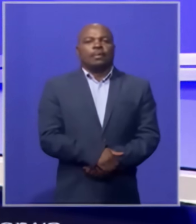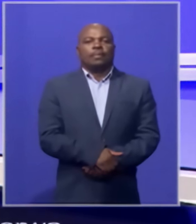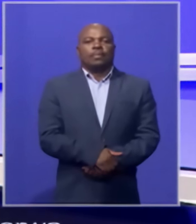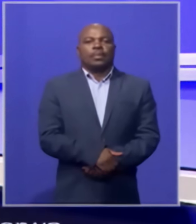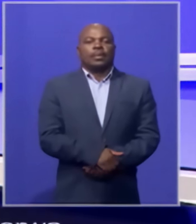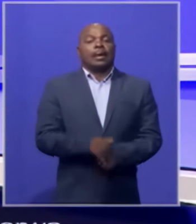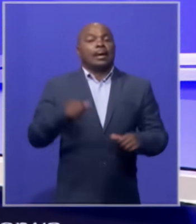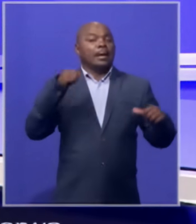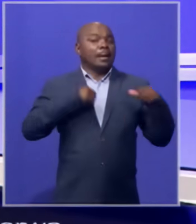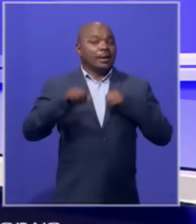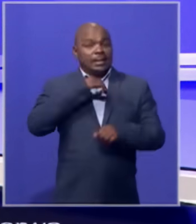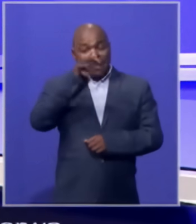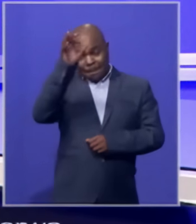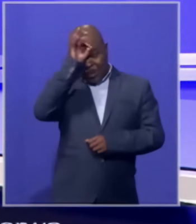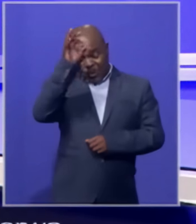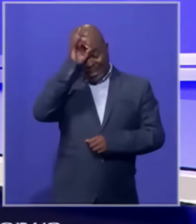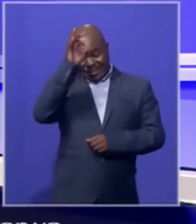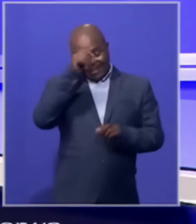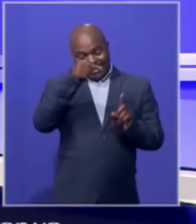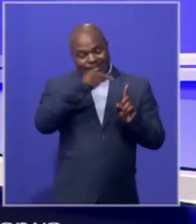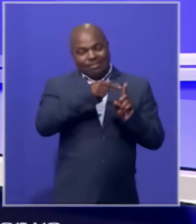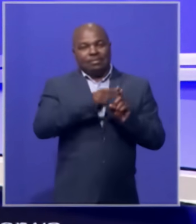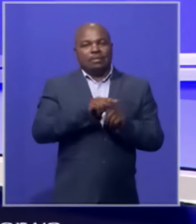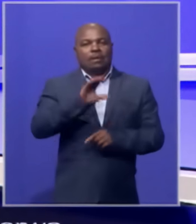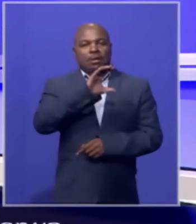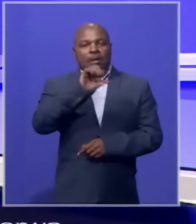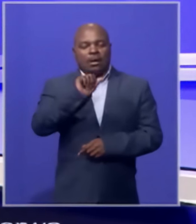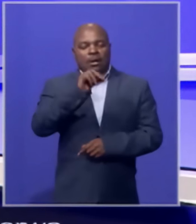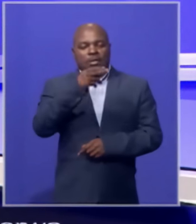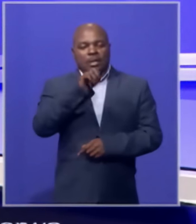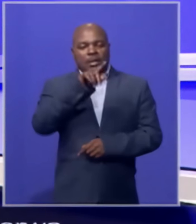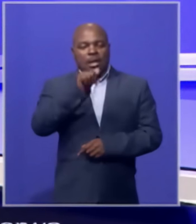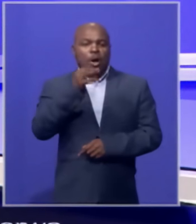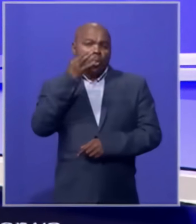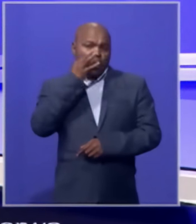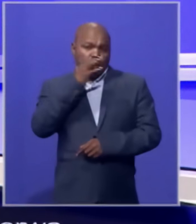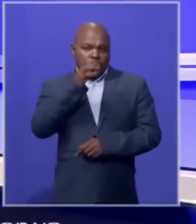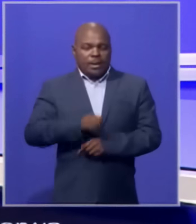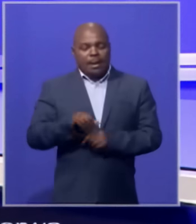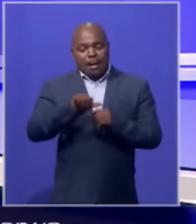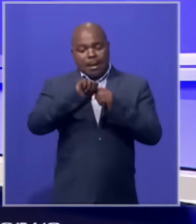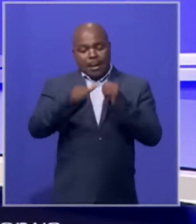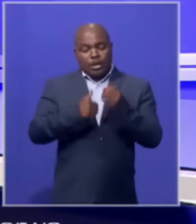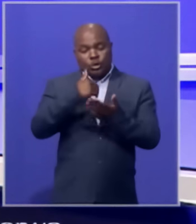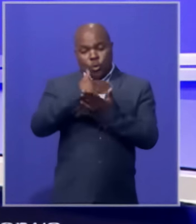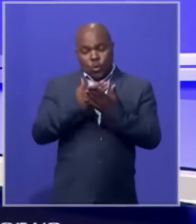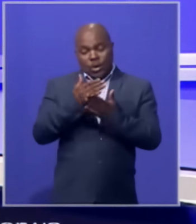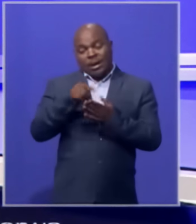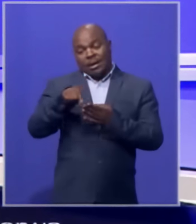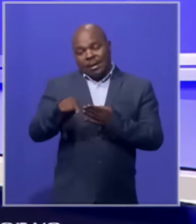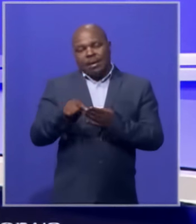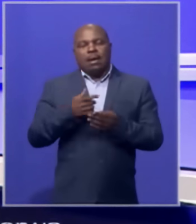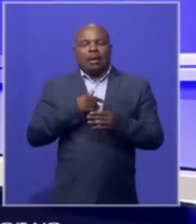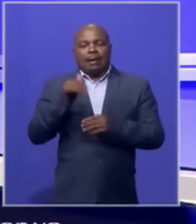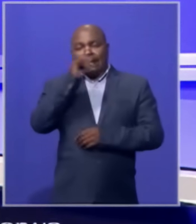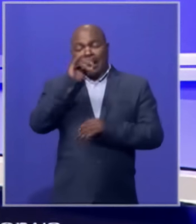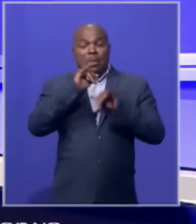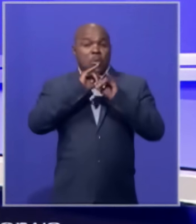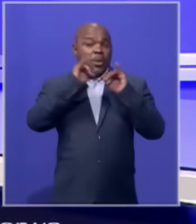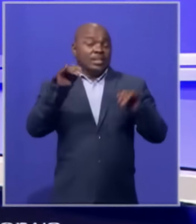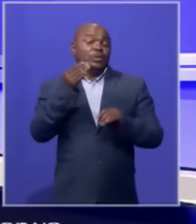Tona ya nakwana ya maphodisa Firoz Kachalia o re go ya godimo ga bosenyi mo katareng ya mafelelo ya ngwaga ke sešupo sa mmapale sa